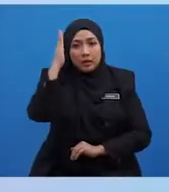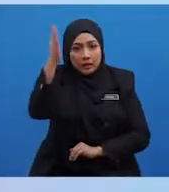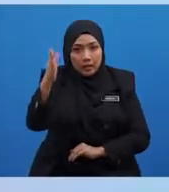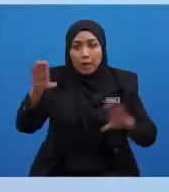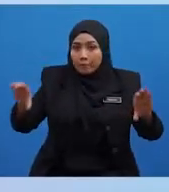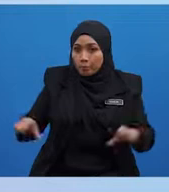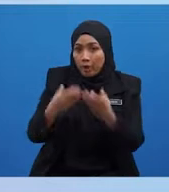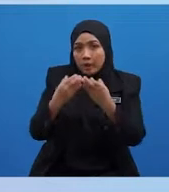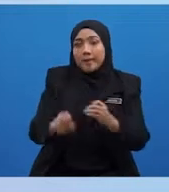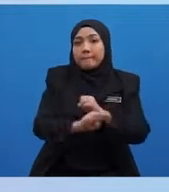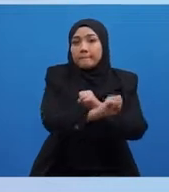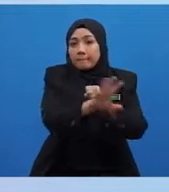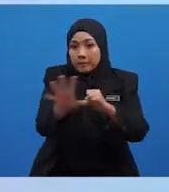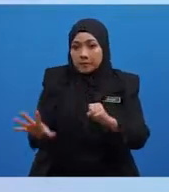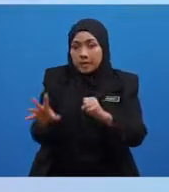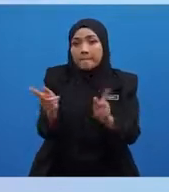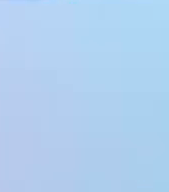membuat pemasaran produk.